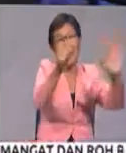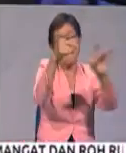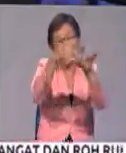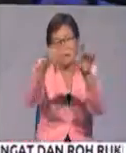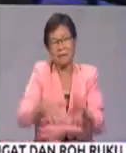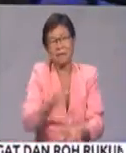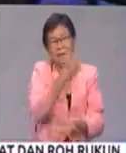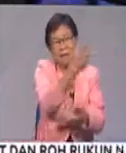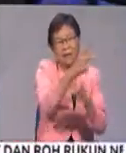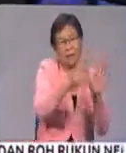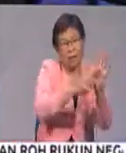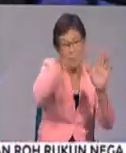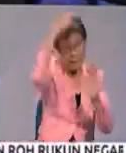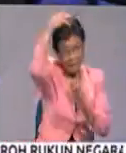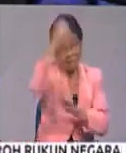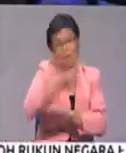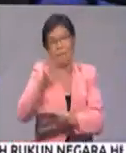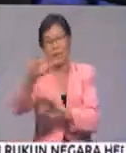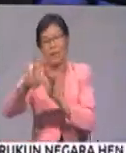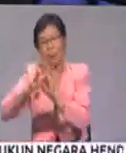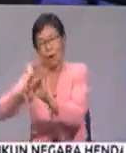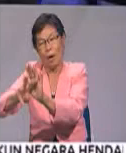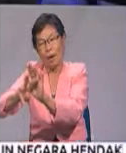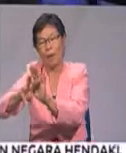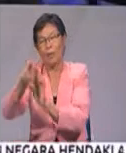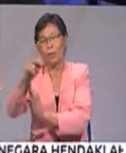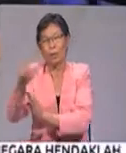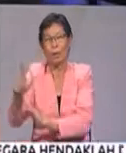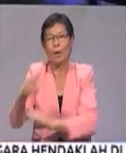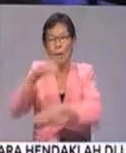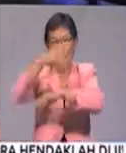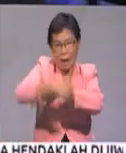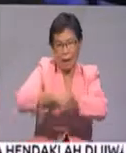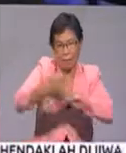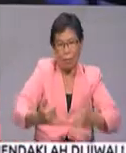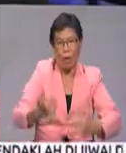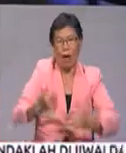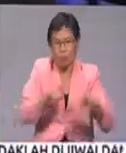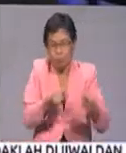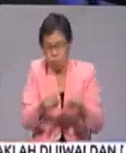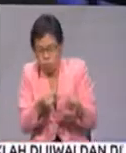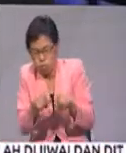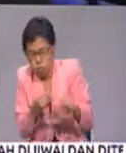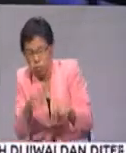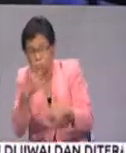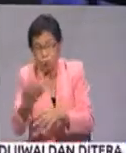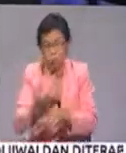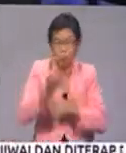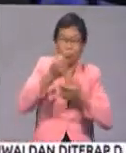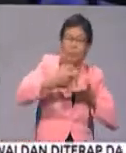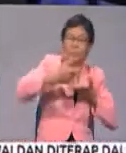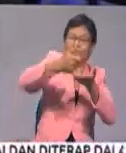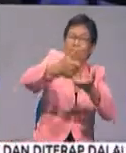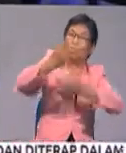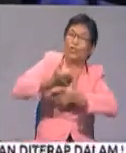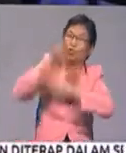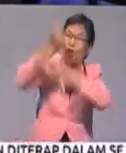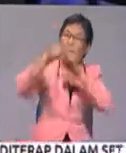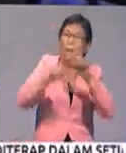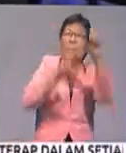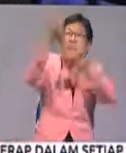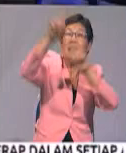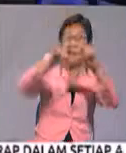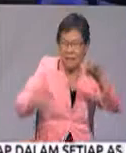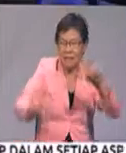3 mewakili Selangor dan 3 lagi mewakili Kuala Lumpur pada malam ini akan berentap bagi merebut gelaran juara bintang